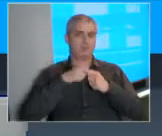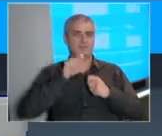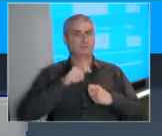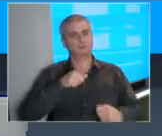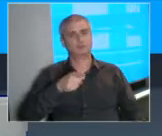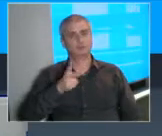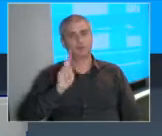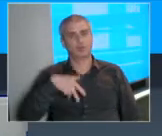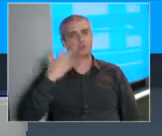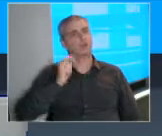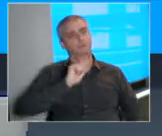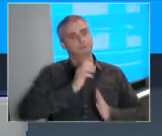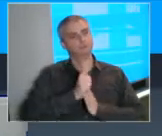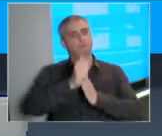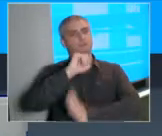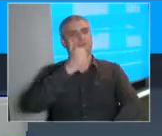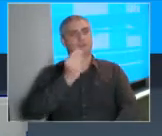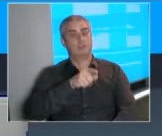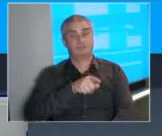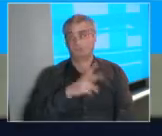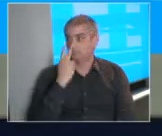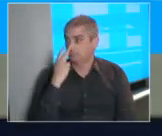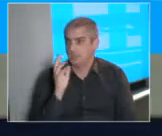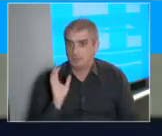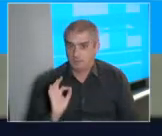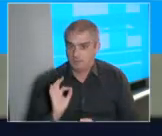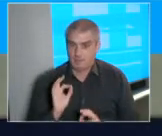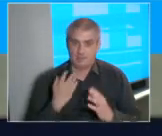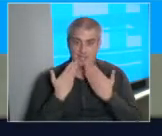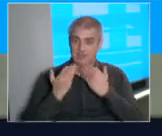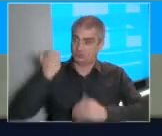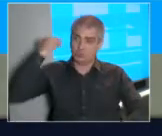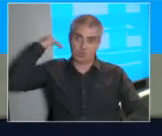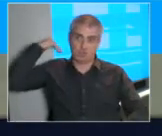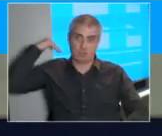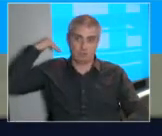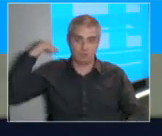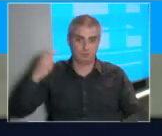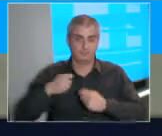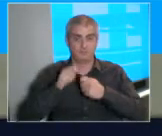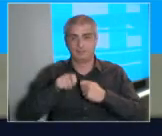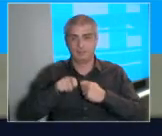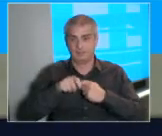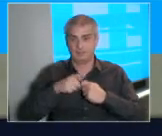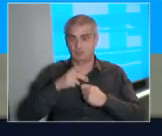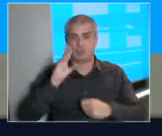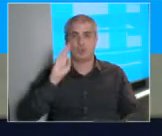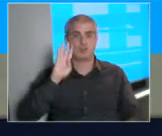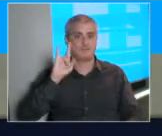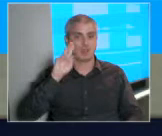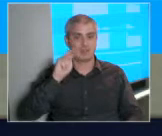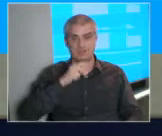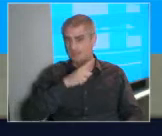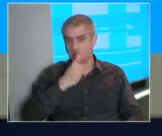שהם יכולים להיות חוד החנית בעניין הזה? אז תראה, באמת בכנסות הקודמות, חבר הכנסת היוצא דוב חנין הוא